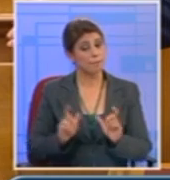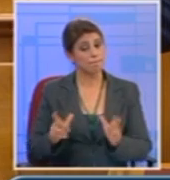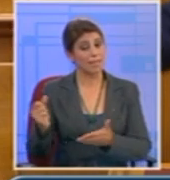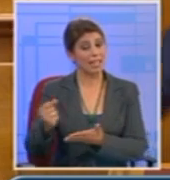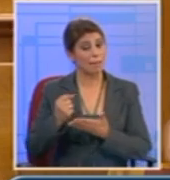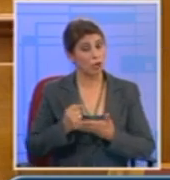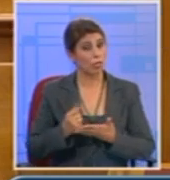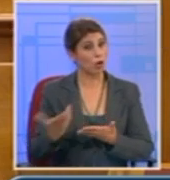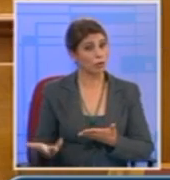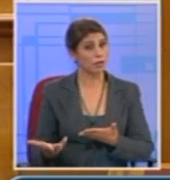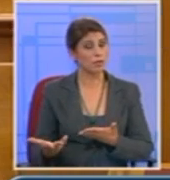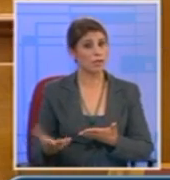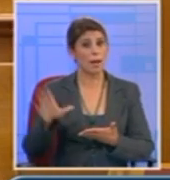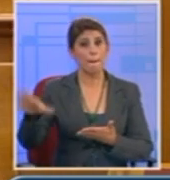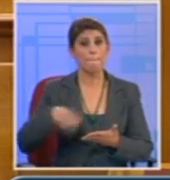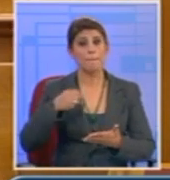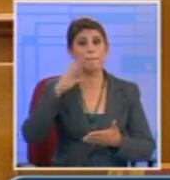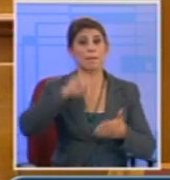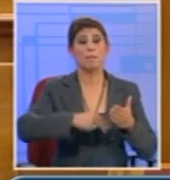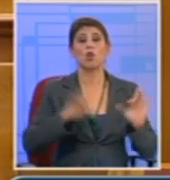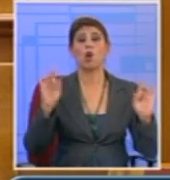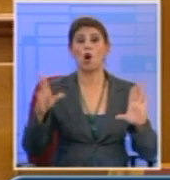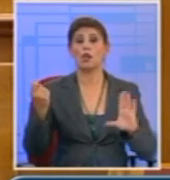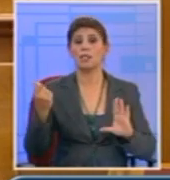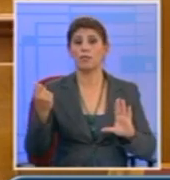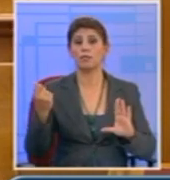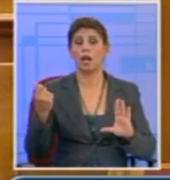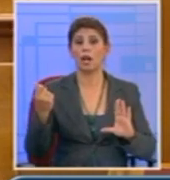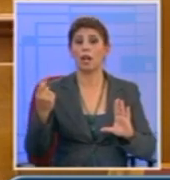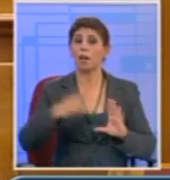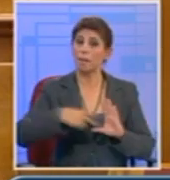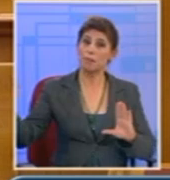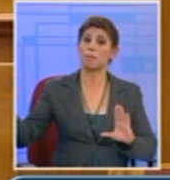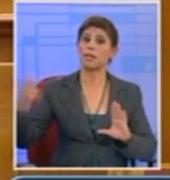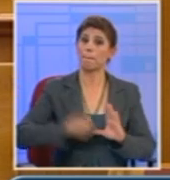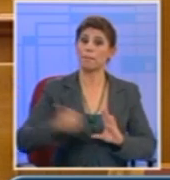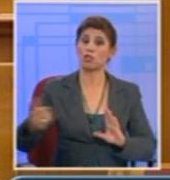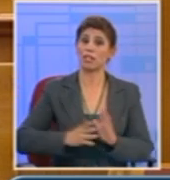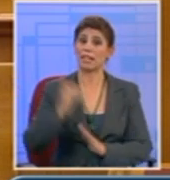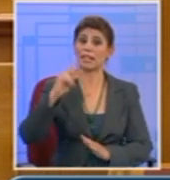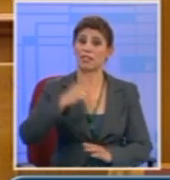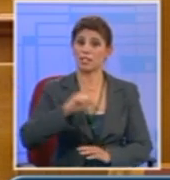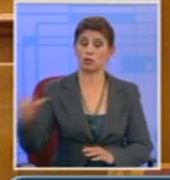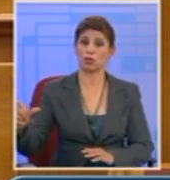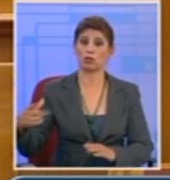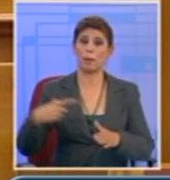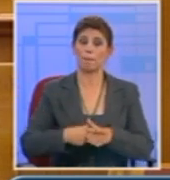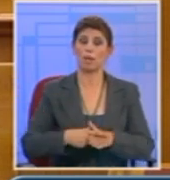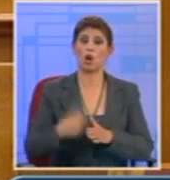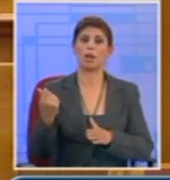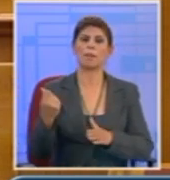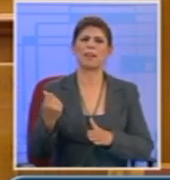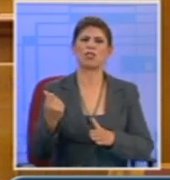χρηματοδότηση πήραμε μνημόνιο χωρίς λεφτά και μας πήραν και τα 11 δισεκατομμύρια του ταμείου χρηματοπιστωτικής